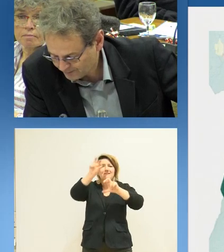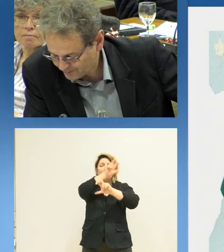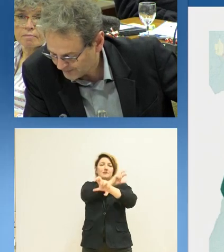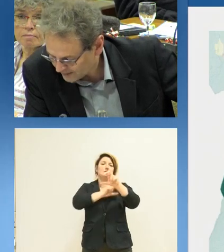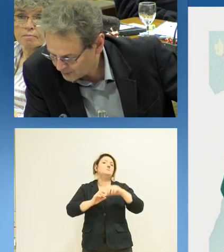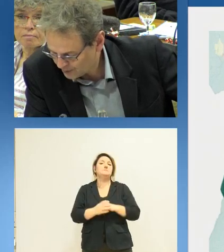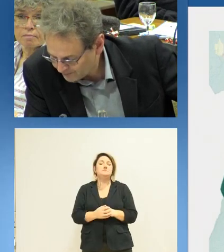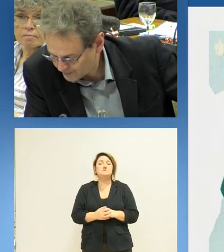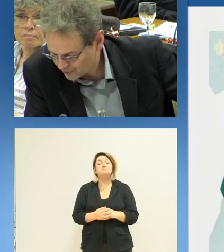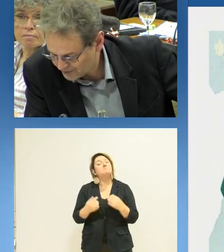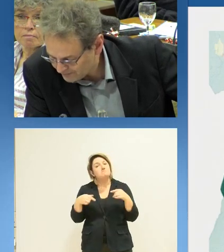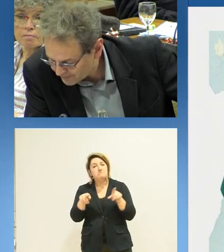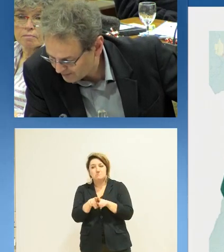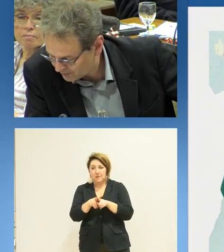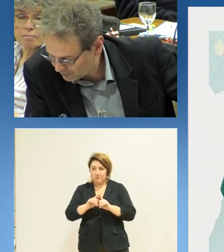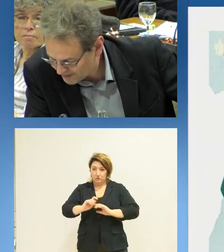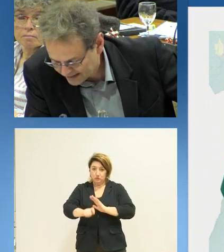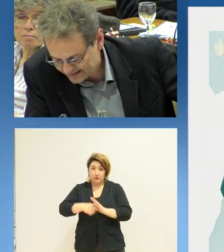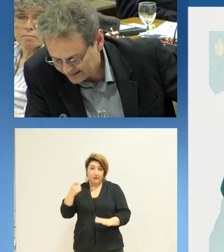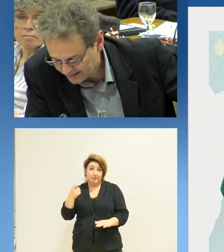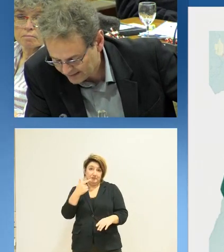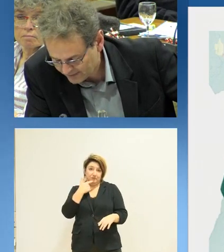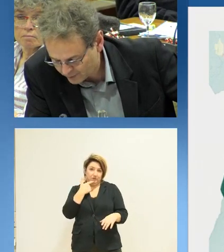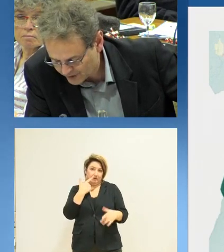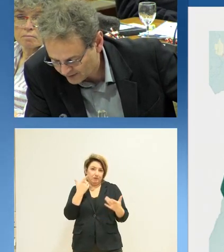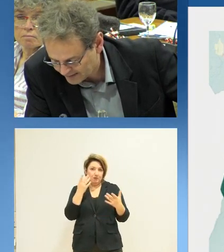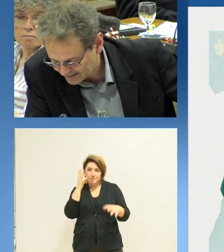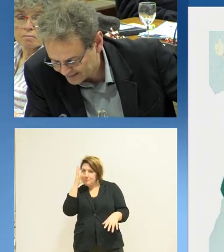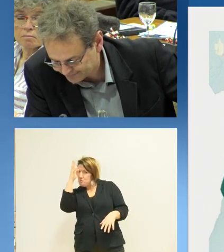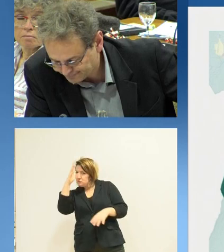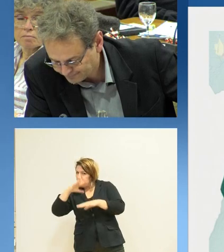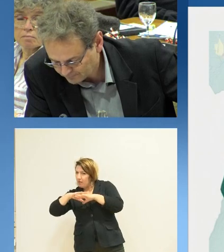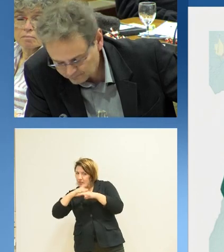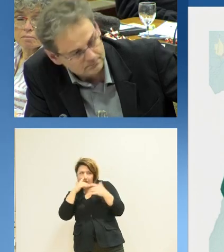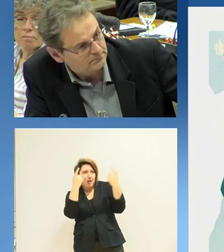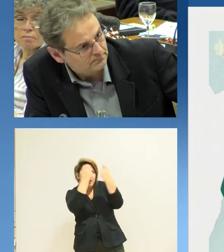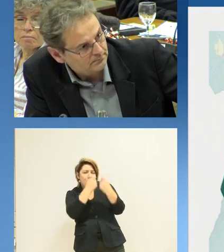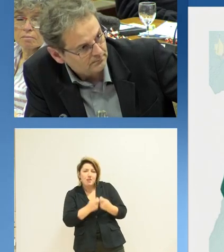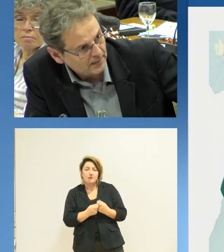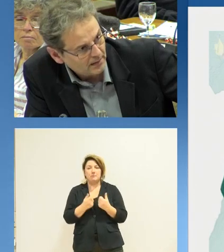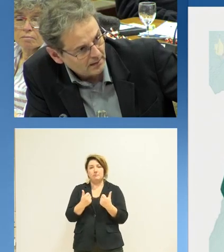là encore je le dis permettant de bien intégrer les projets dans les quartiers